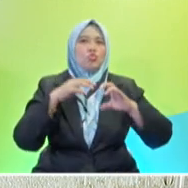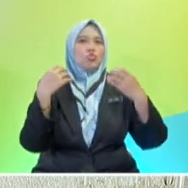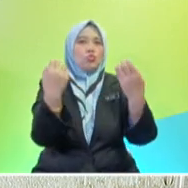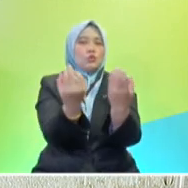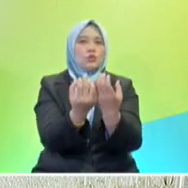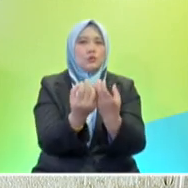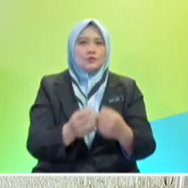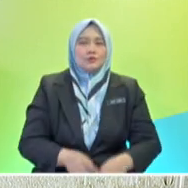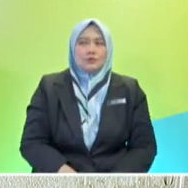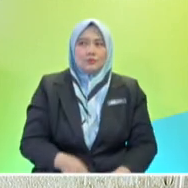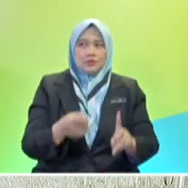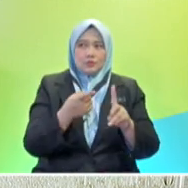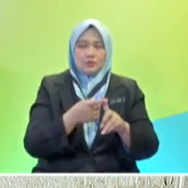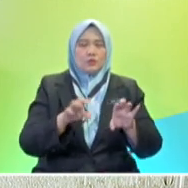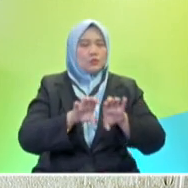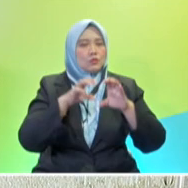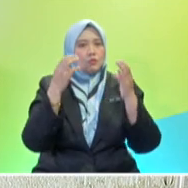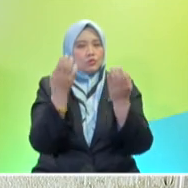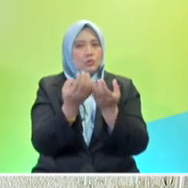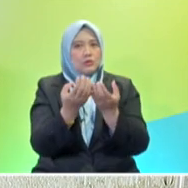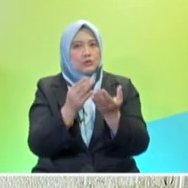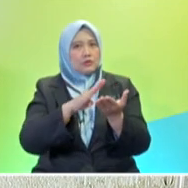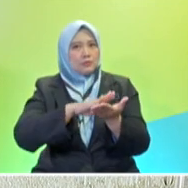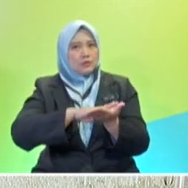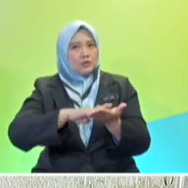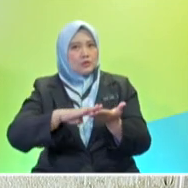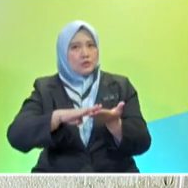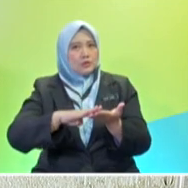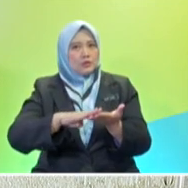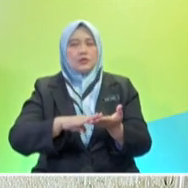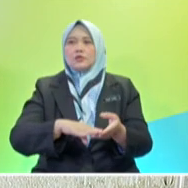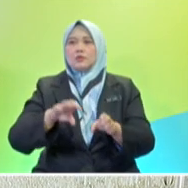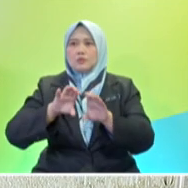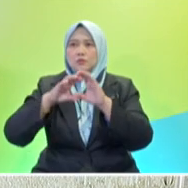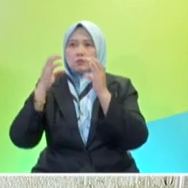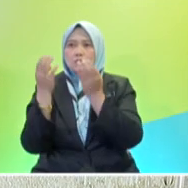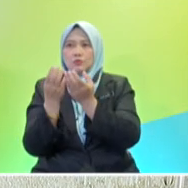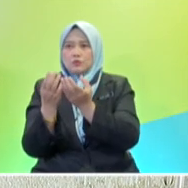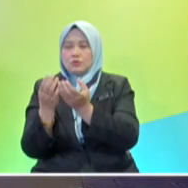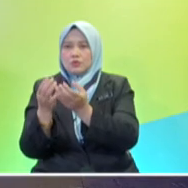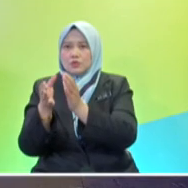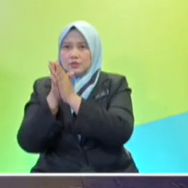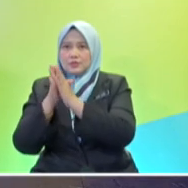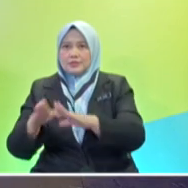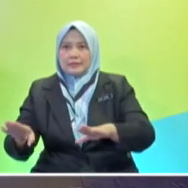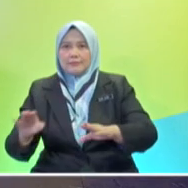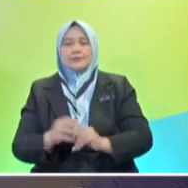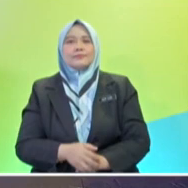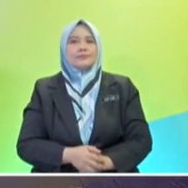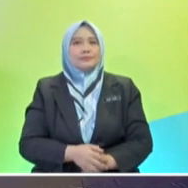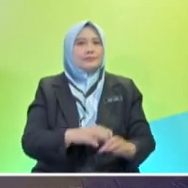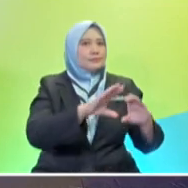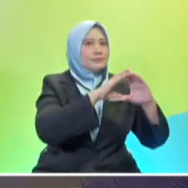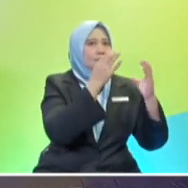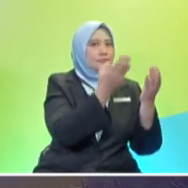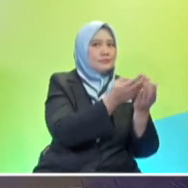kumpulan bersih dan selamat. Baik. Murid-murid, cuba tunjuk nama kumpulan anda yang anda pilih